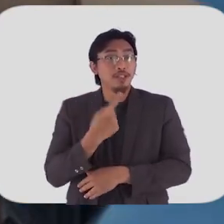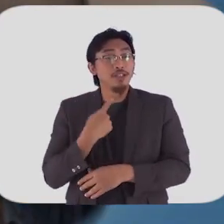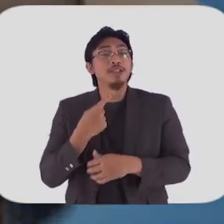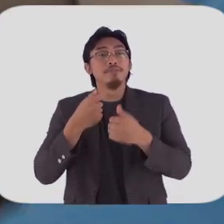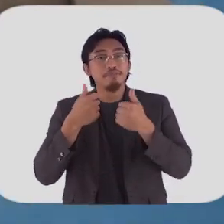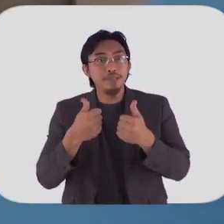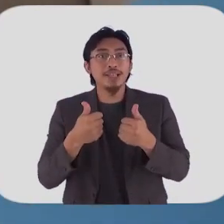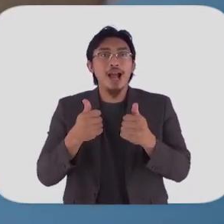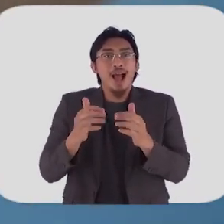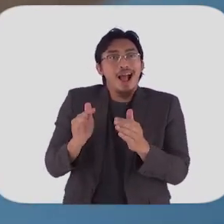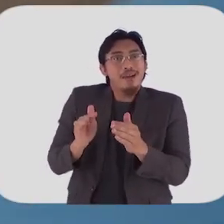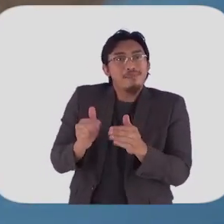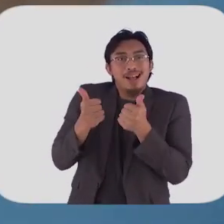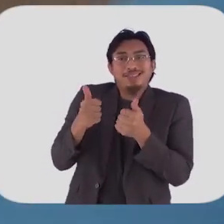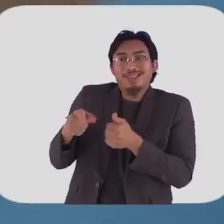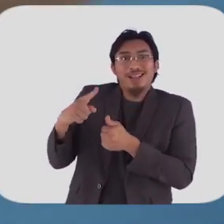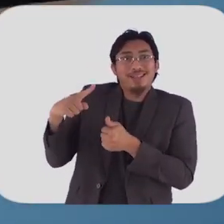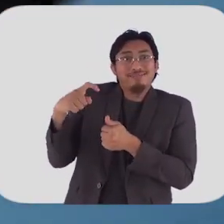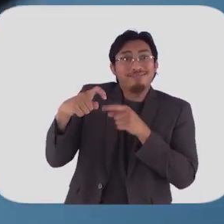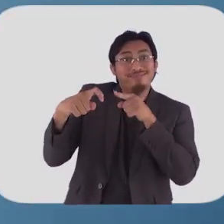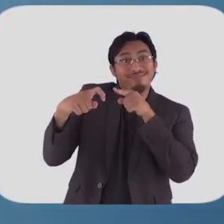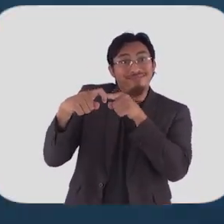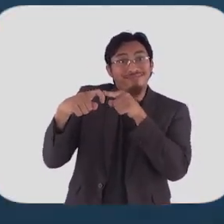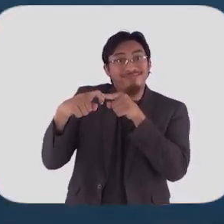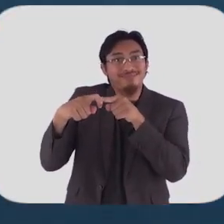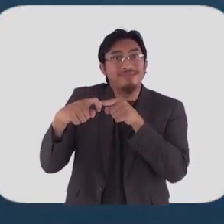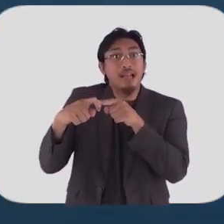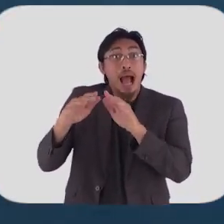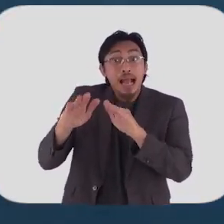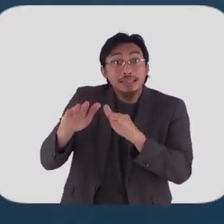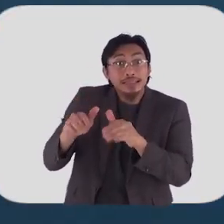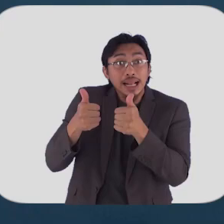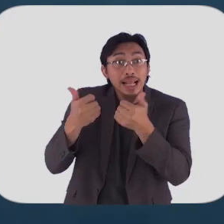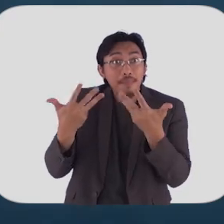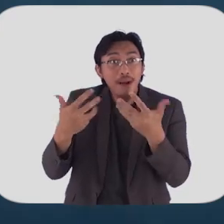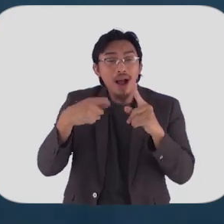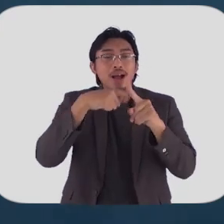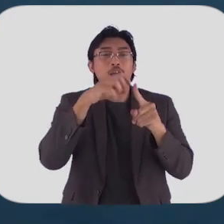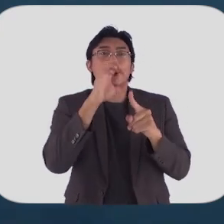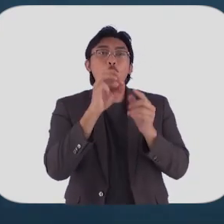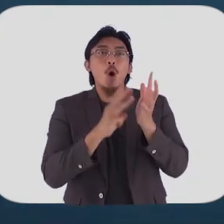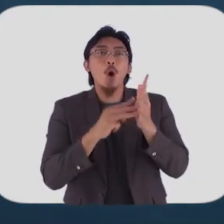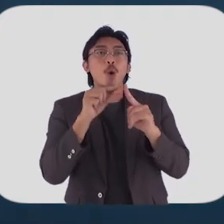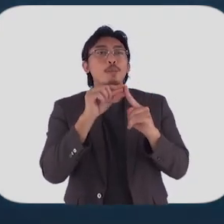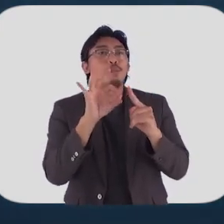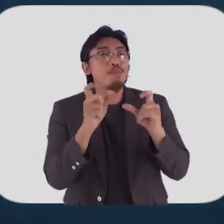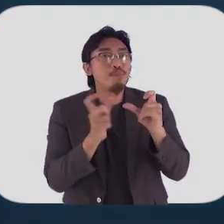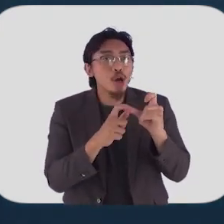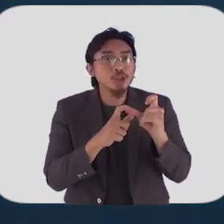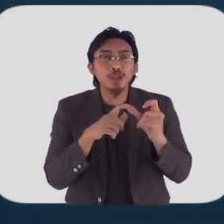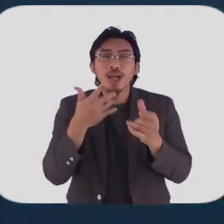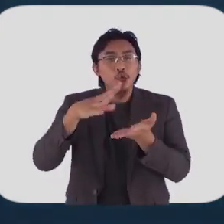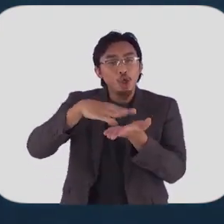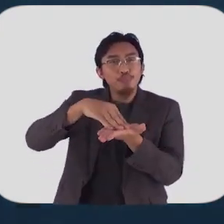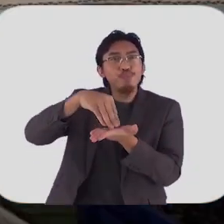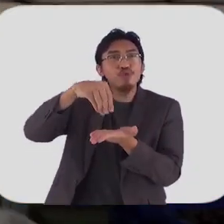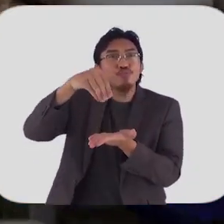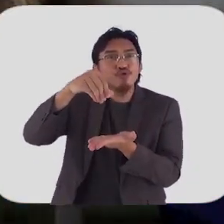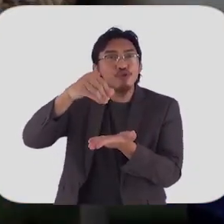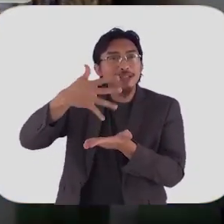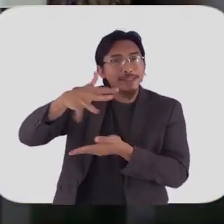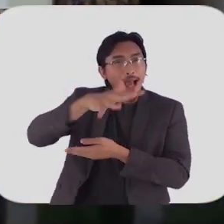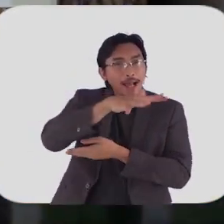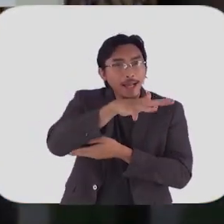salah satunya kita bisa menghasilkan dari maggot ini, terus bisa menghasilkan kompos,